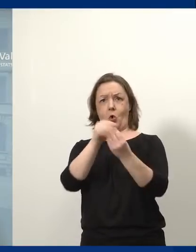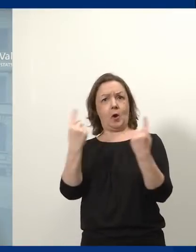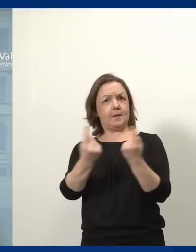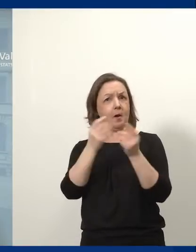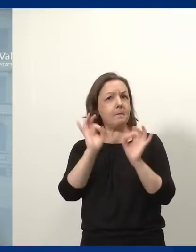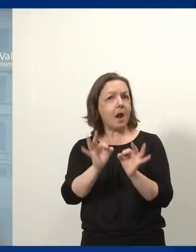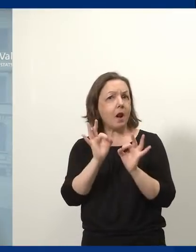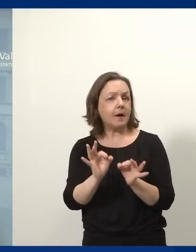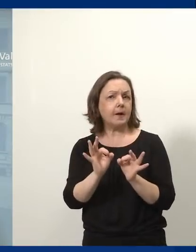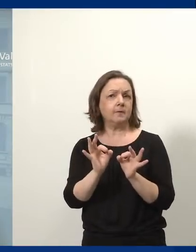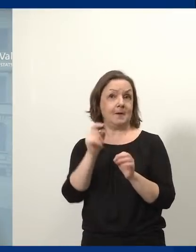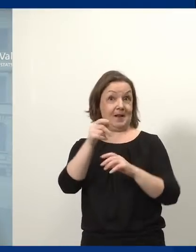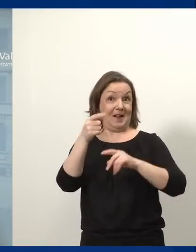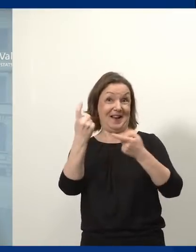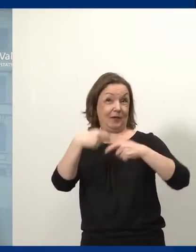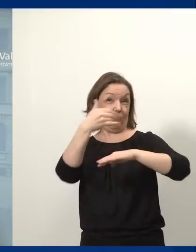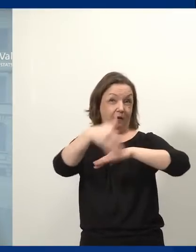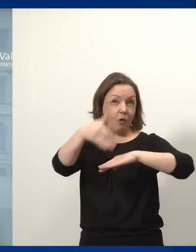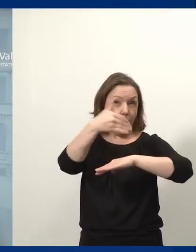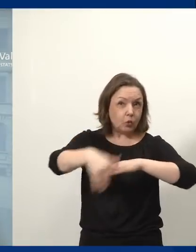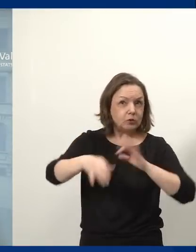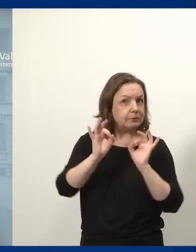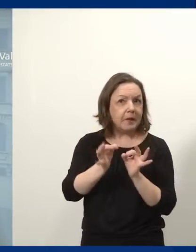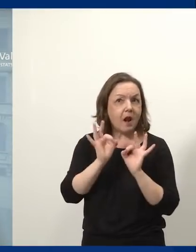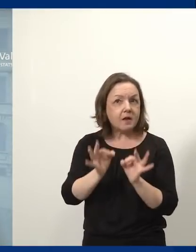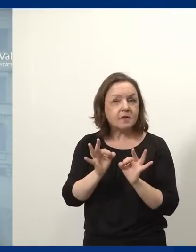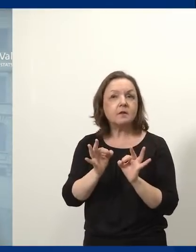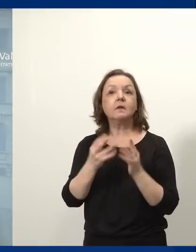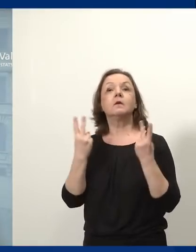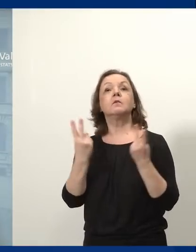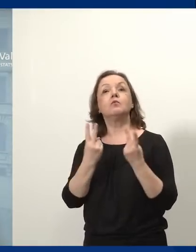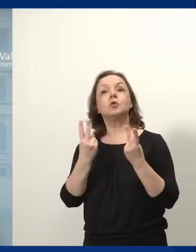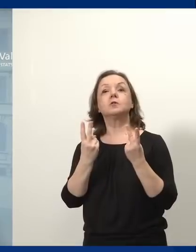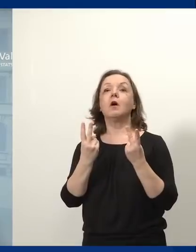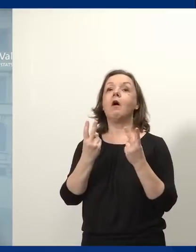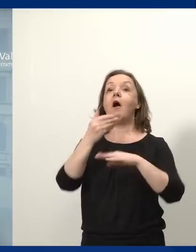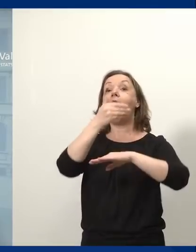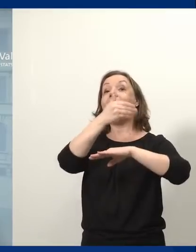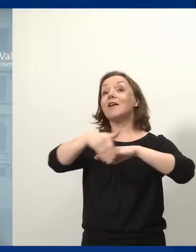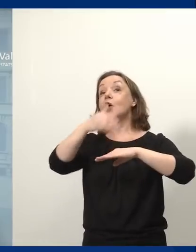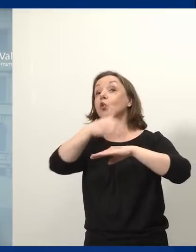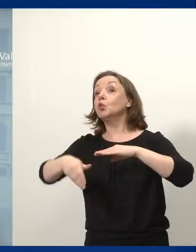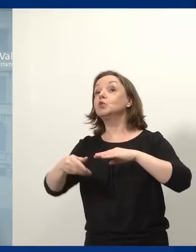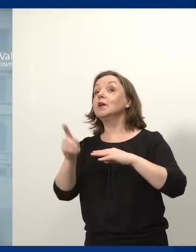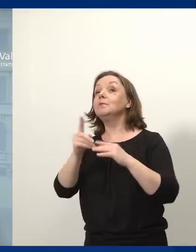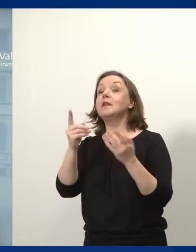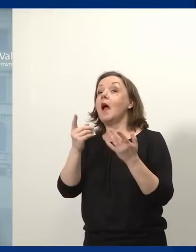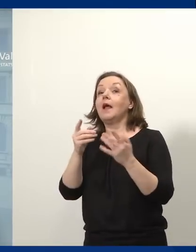ravintolakokonaisuudesta, niistä rajoituksista ja siitä, miltä osin rajoituksia sitten ei olisi.